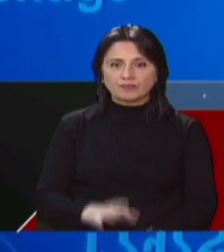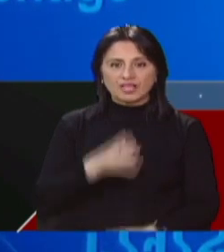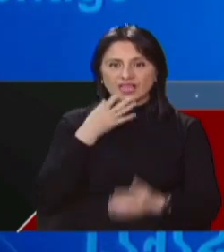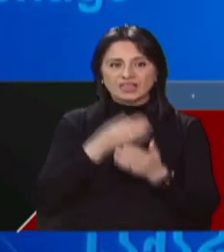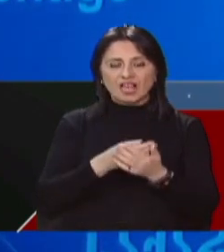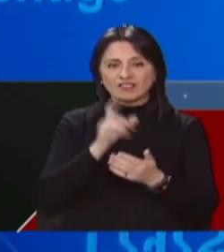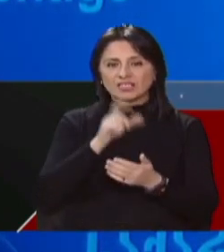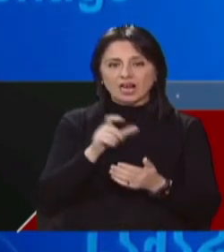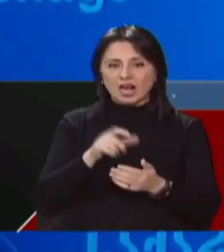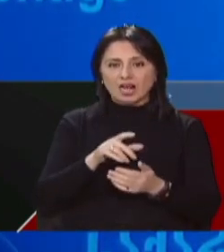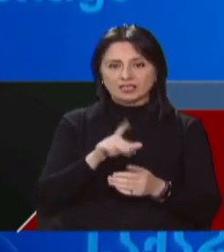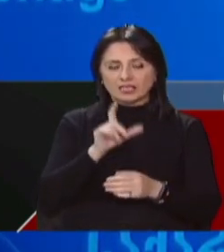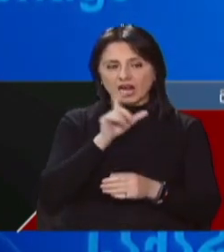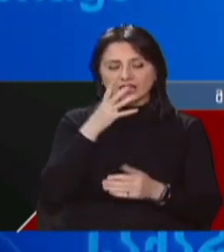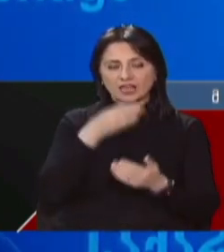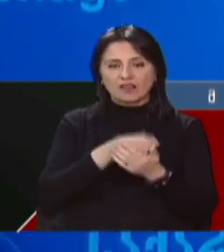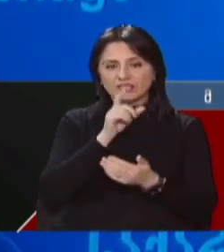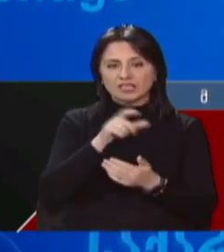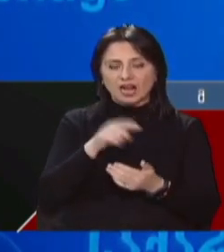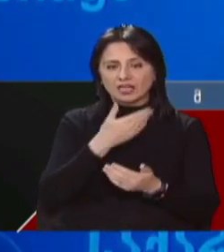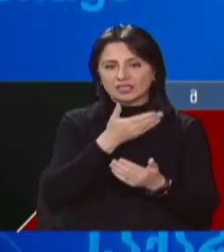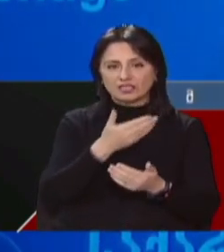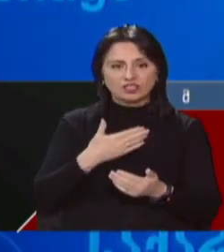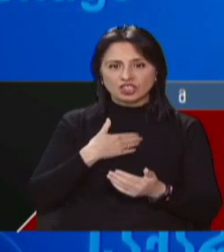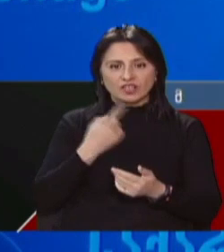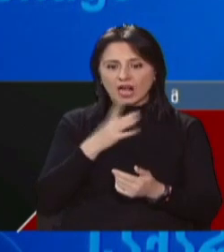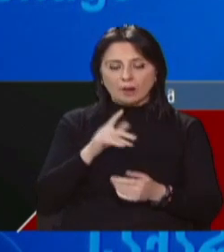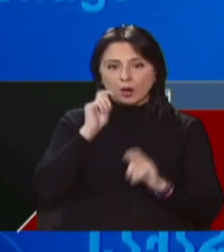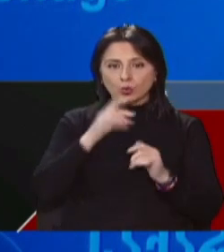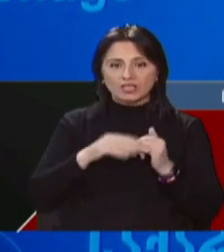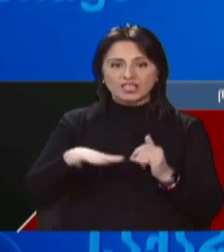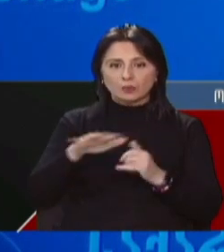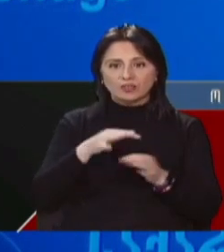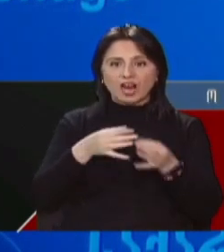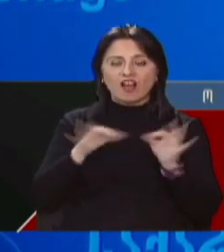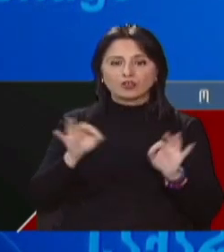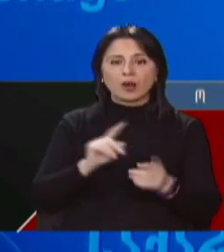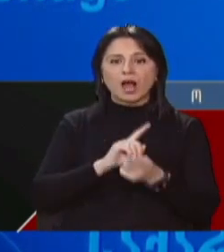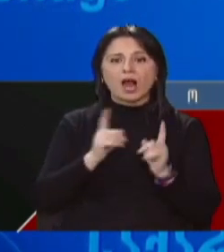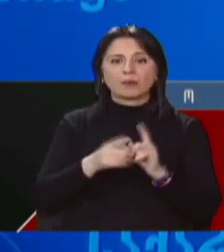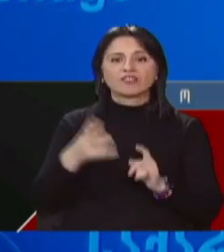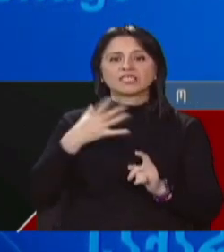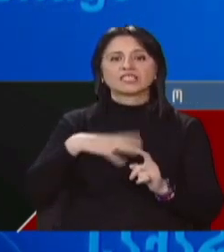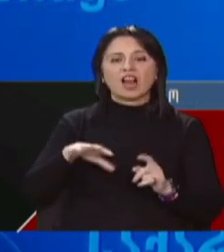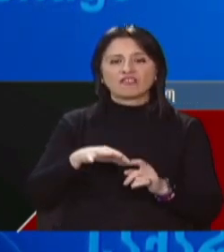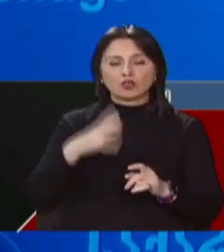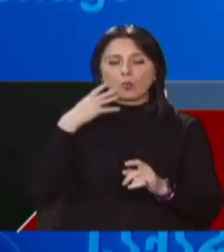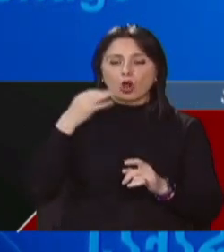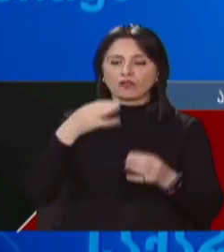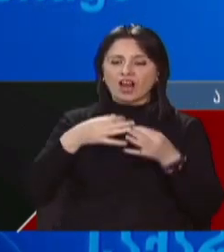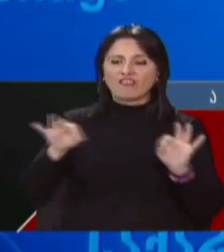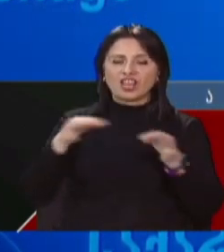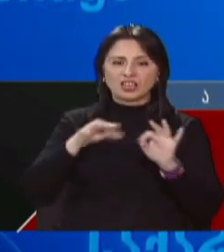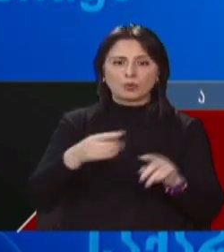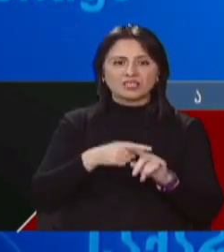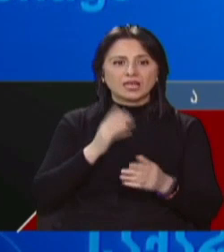თავის ხალხს, არა თავის ადამიანებს, თავის ასე ვთქვათ, ჩვენ არა მარტო უკრაინის ტერიტორიებს გავათავისუფლებთ, არამედ საქართველოსაც, მოლდოვეთსაც